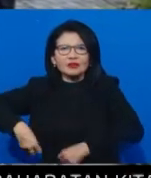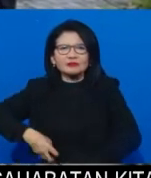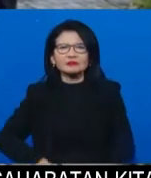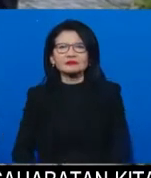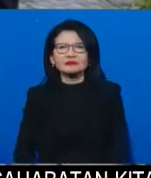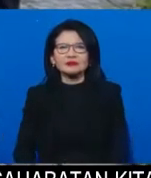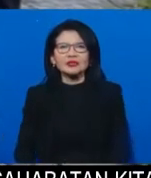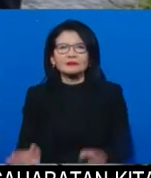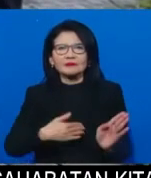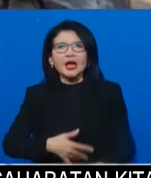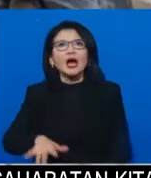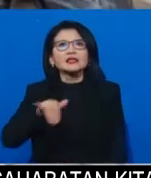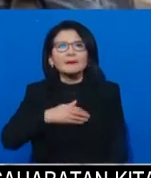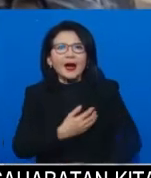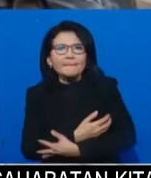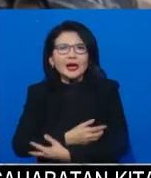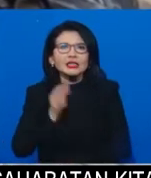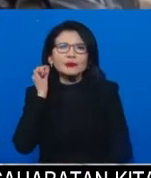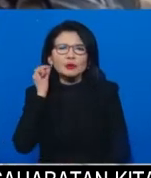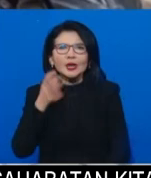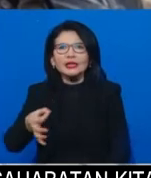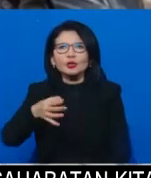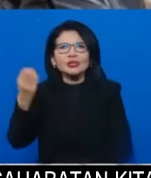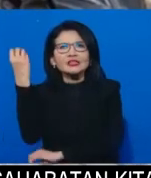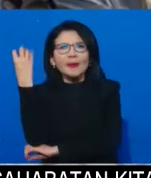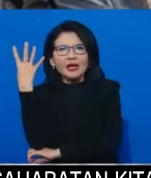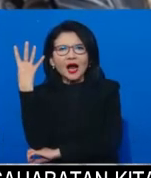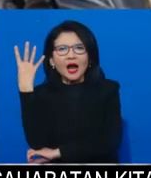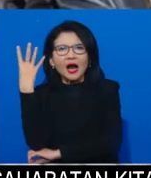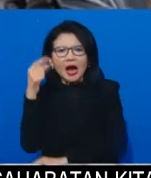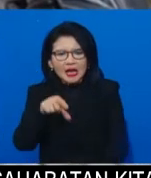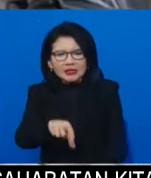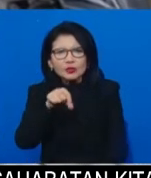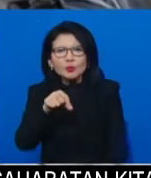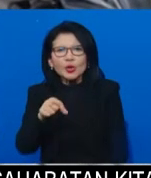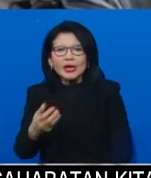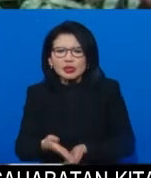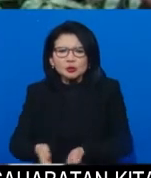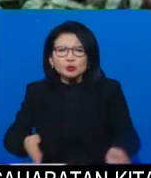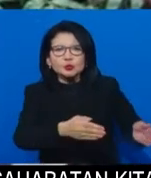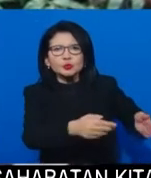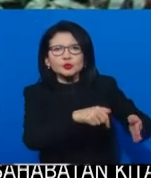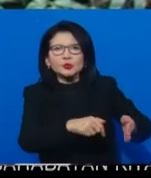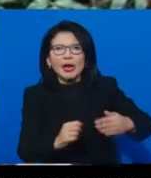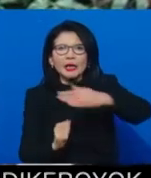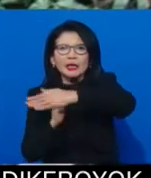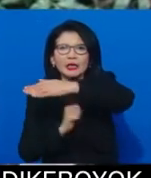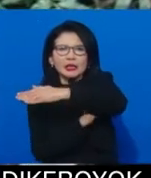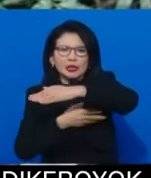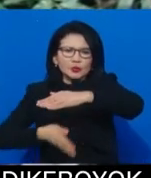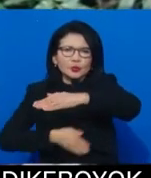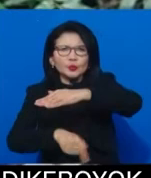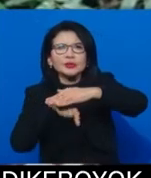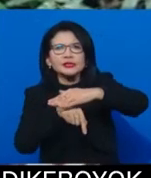Nasib malang juga dialami seorang bayi perempuan di Semarang, Jawa Tengah yang ditemukan di pinggir sungai bawah jembatan pemakaman Kiai Potro